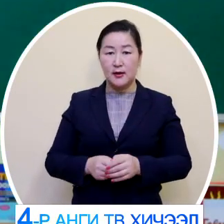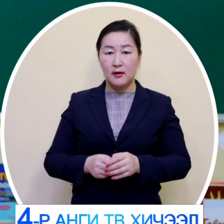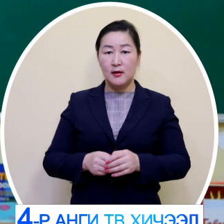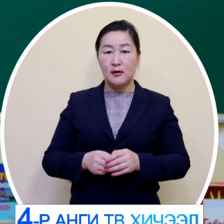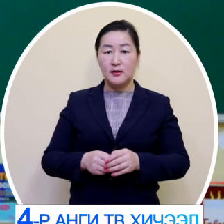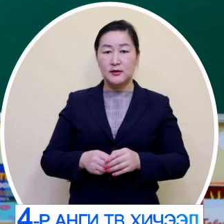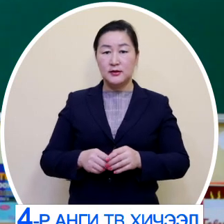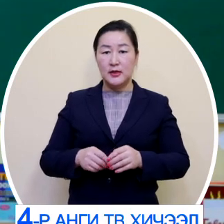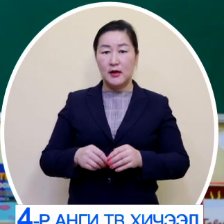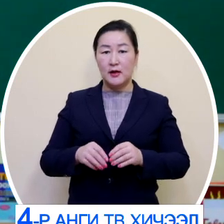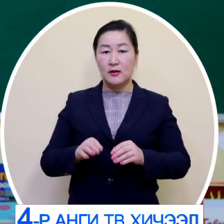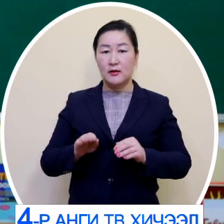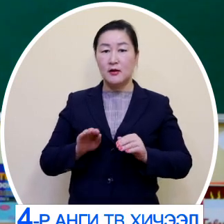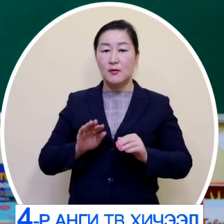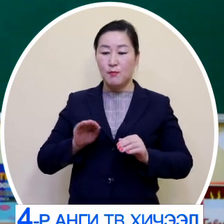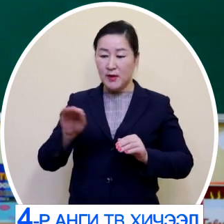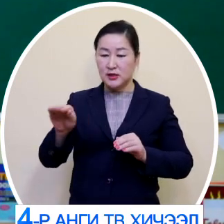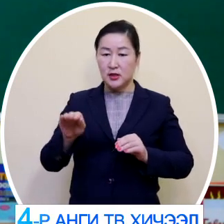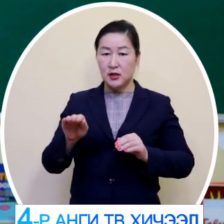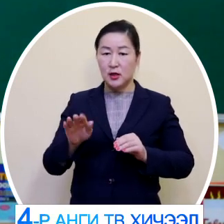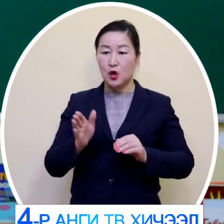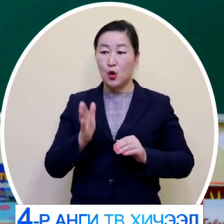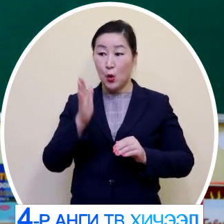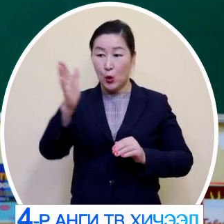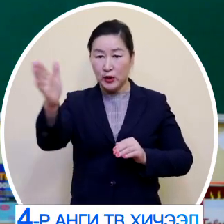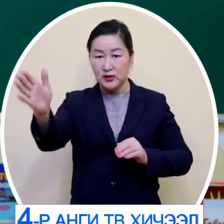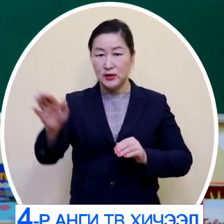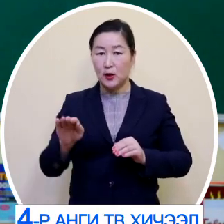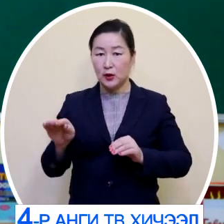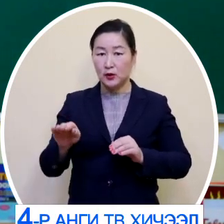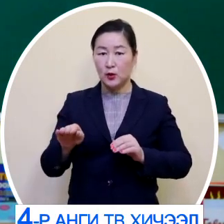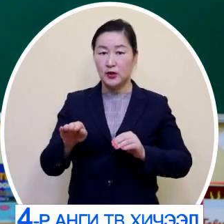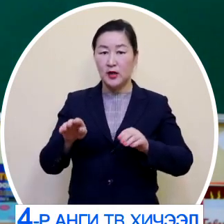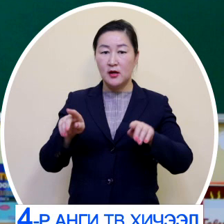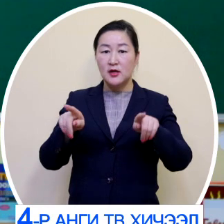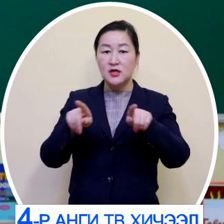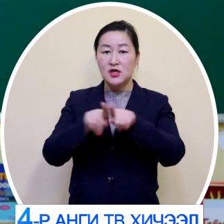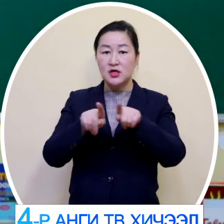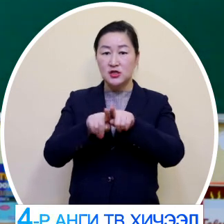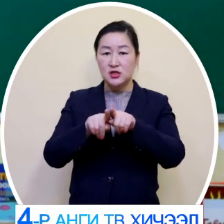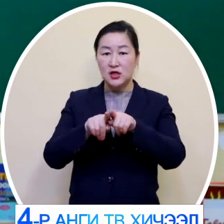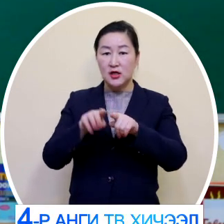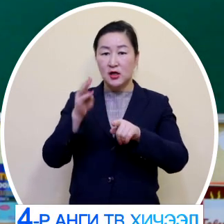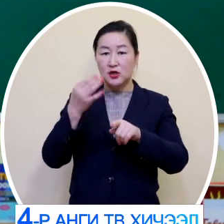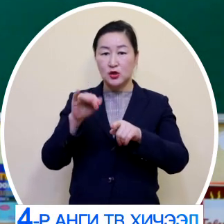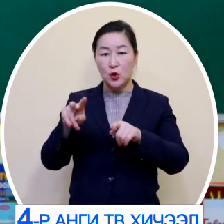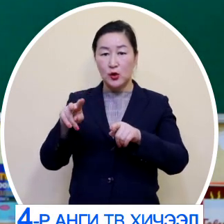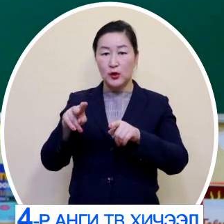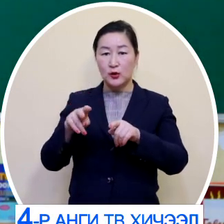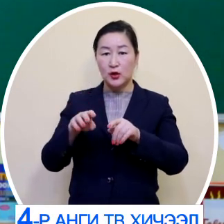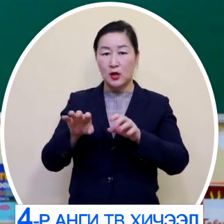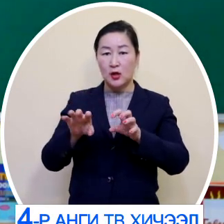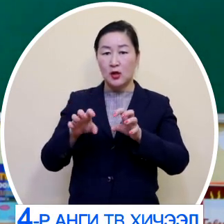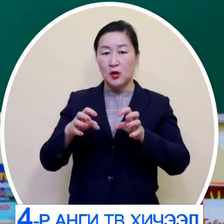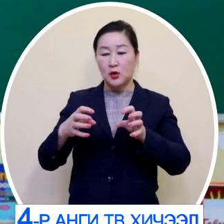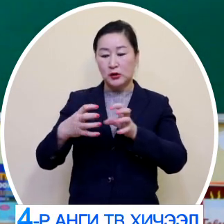Мэдээж ижил туйлууд маань түлхэлцэж, эсрэг туйлууд маань таталцсан. За, машин маань урагшаа